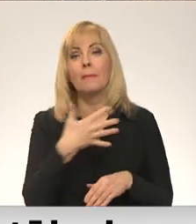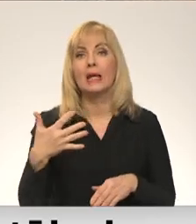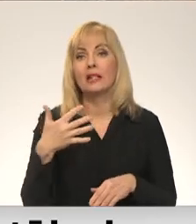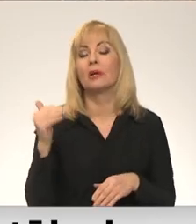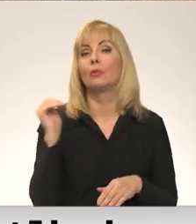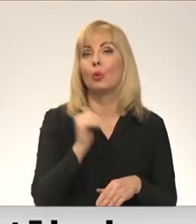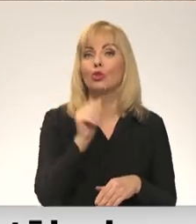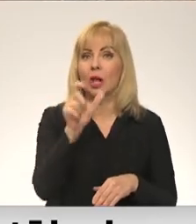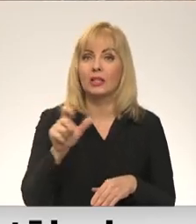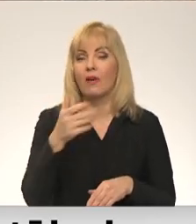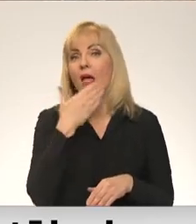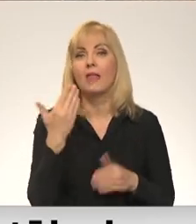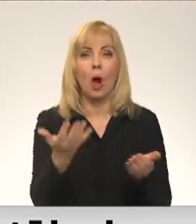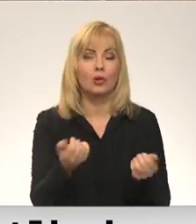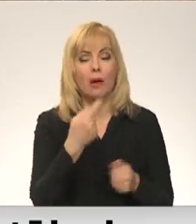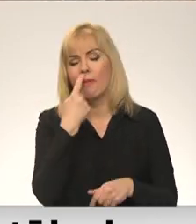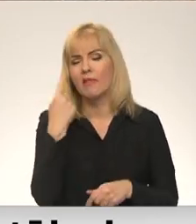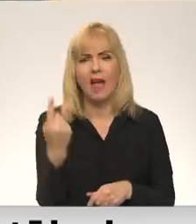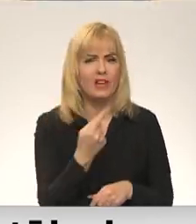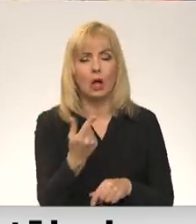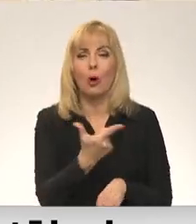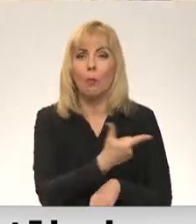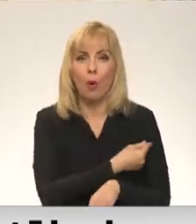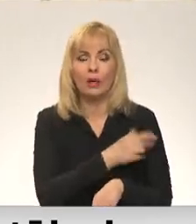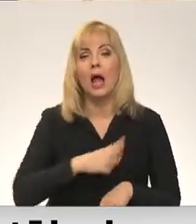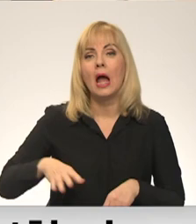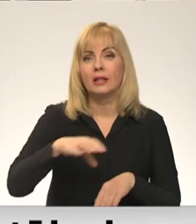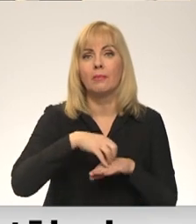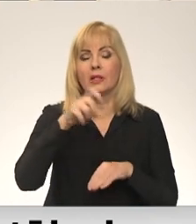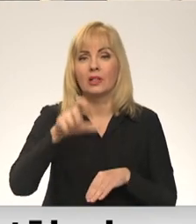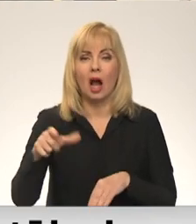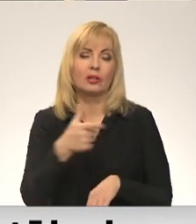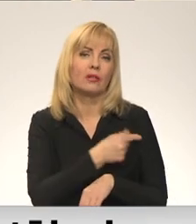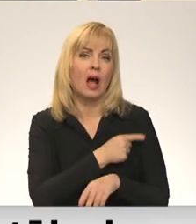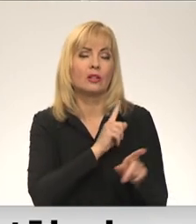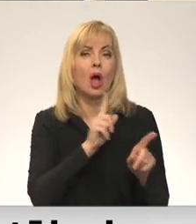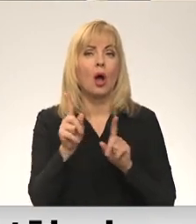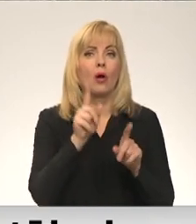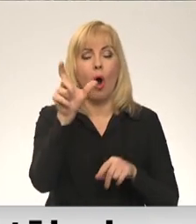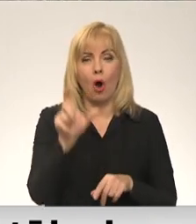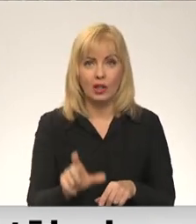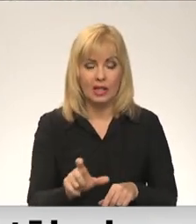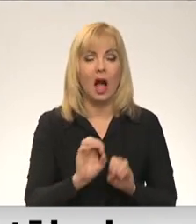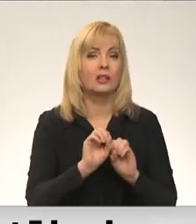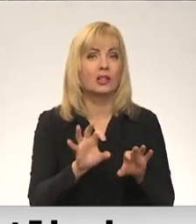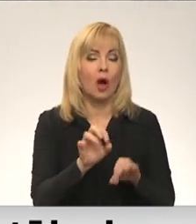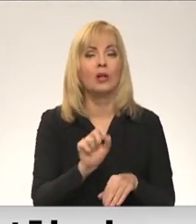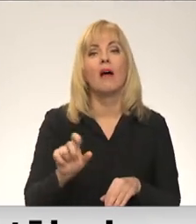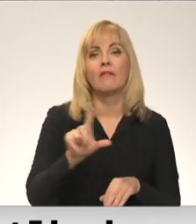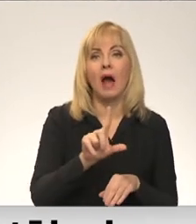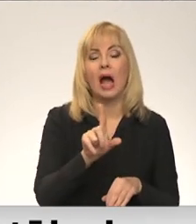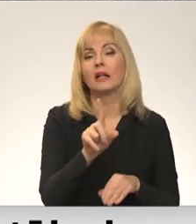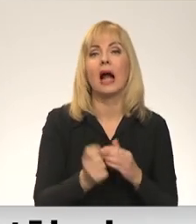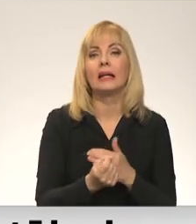tūkstoši cilvēki, kuri nav saņēmuši nevienu devu. Ģimenes ārste un vakcinācijas koordinātori RTV saka, tam ir vairāk